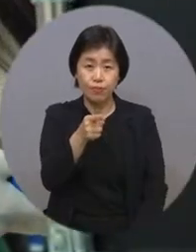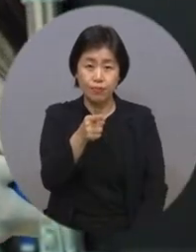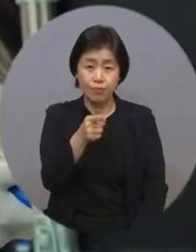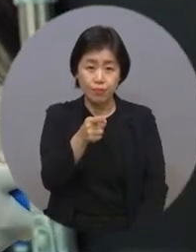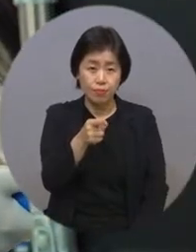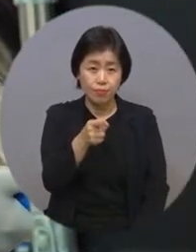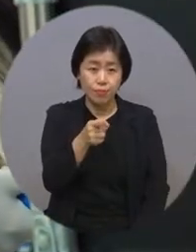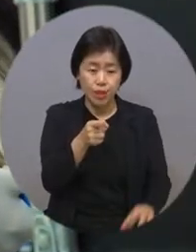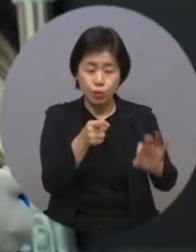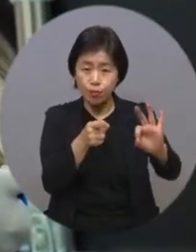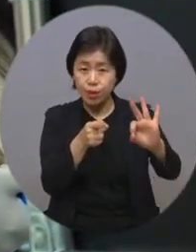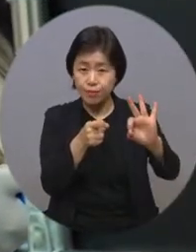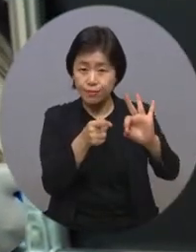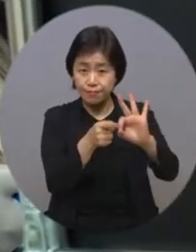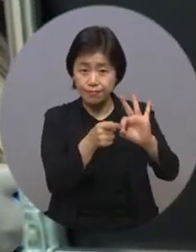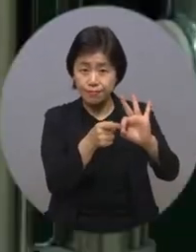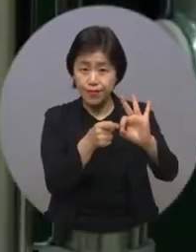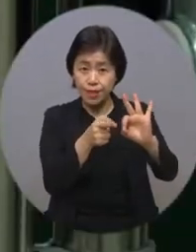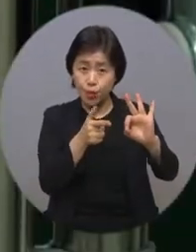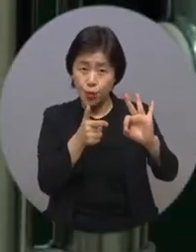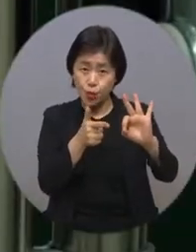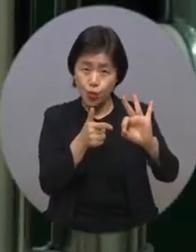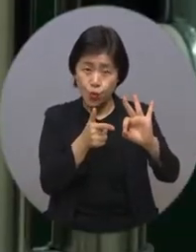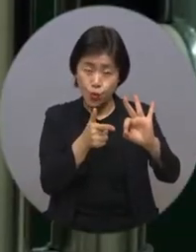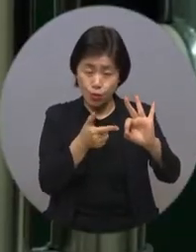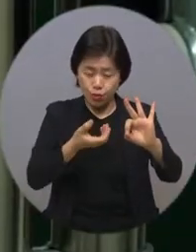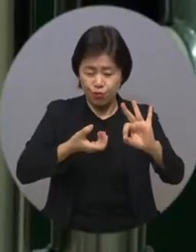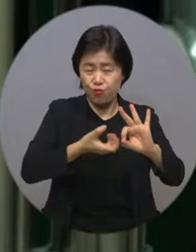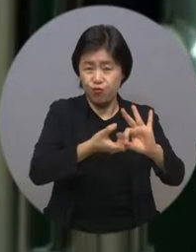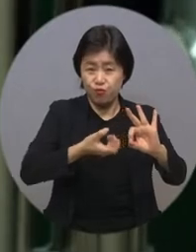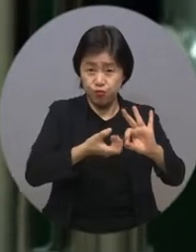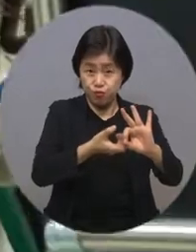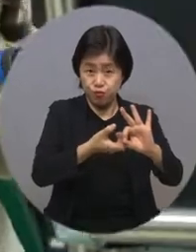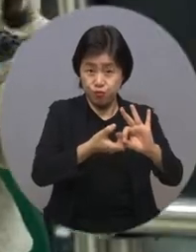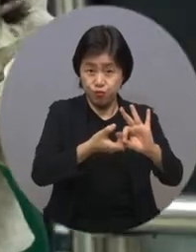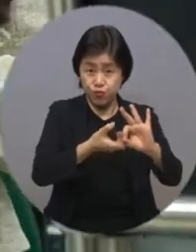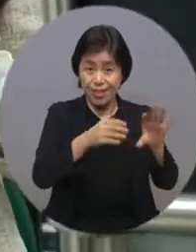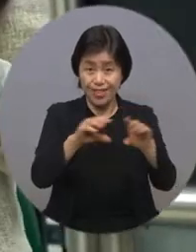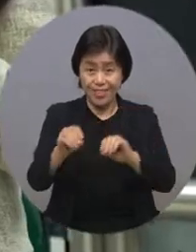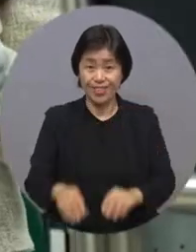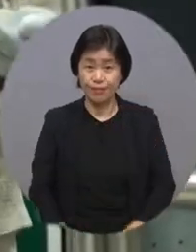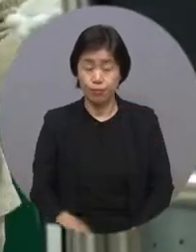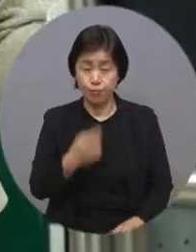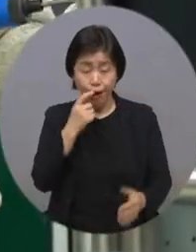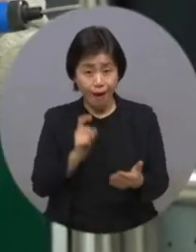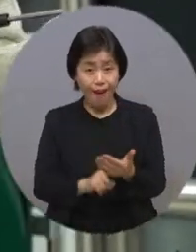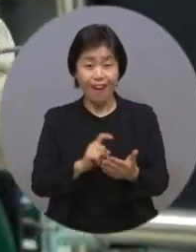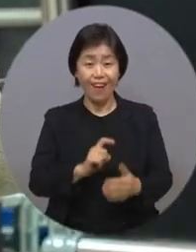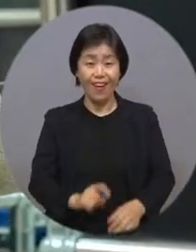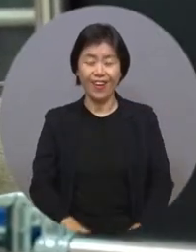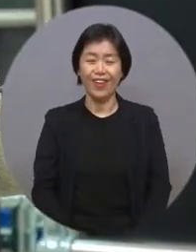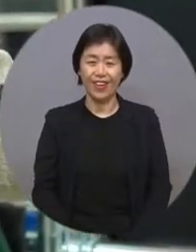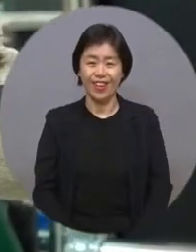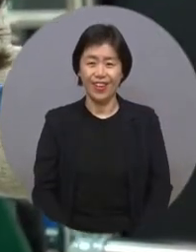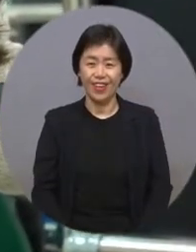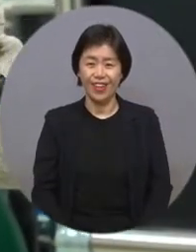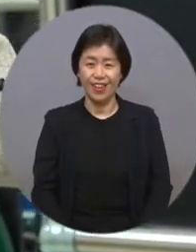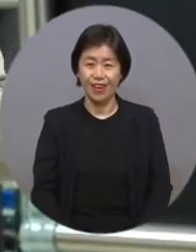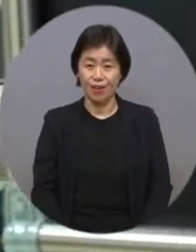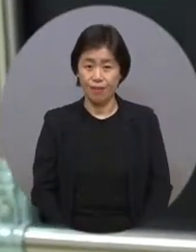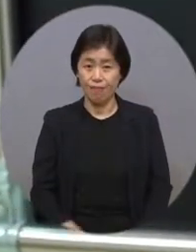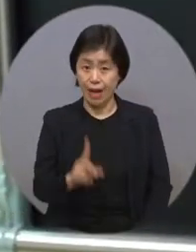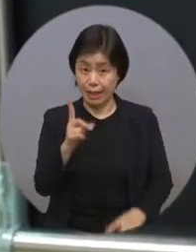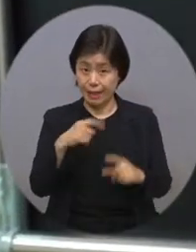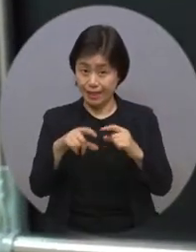그대로 여기 찍어볼까요? 네. 그대로 홀에 맞춰서 미세요. 그렇죠. 쉽네요. 이거 할 만한데요? 저